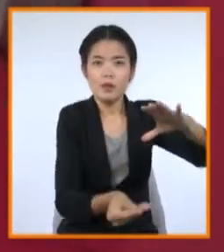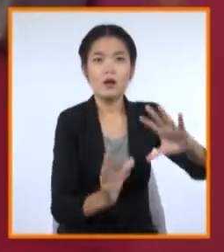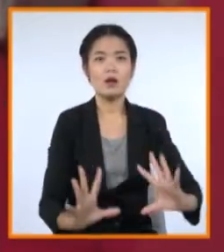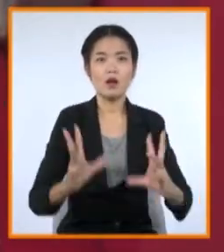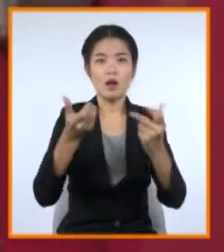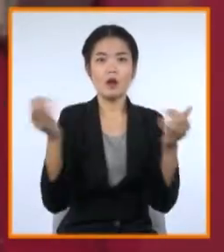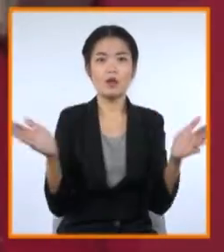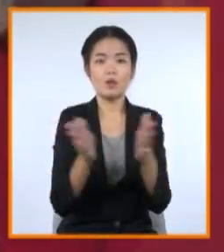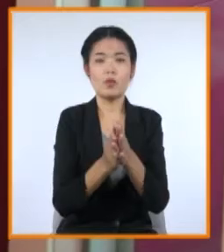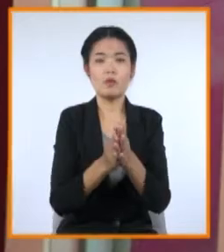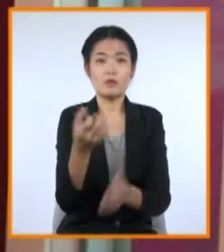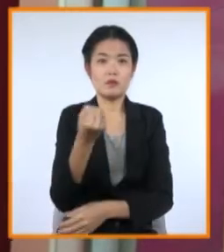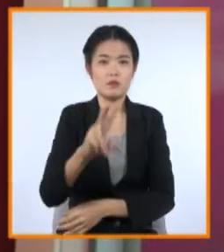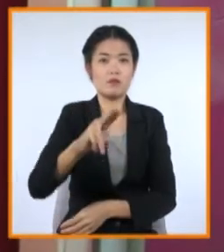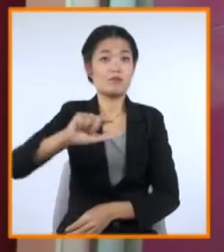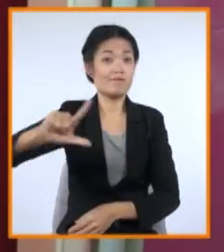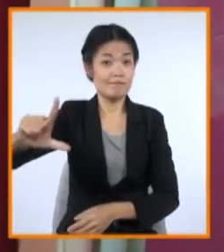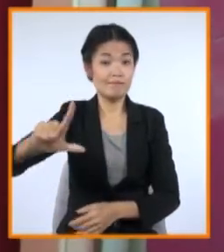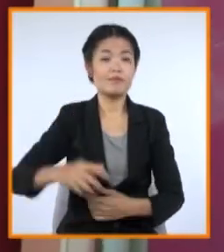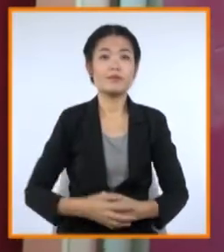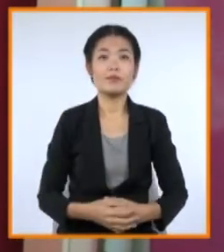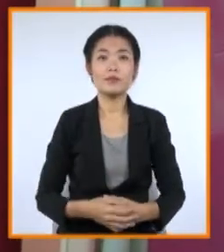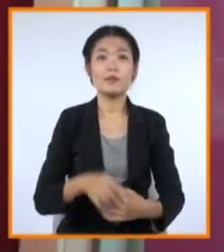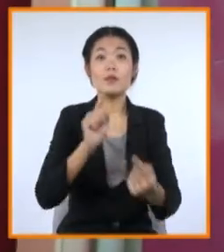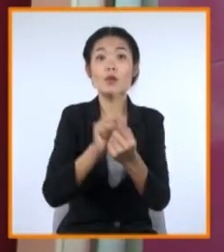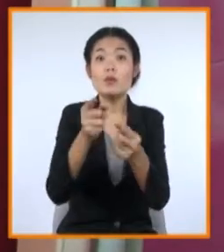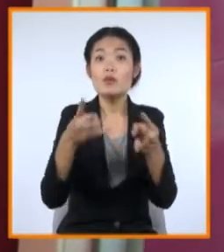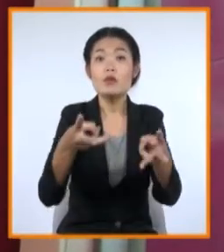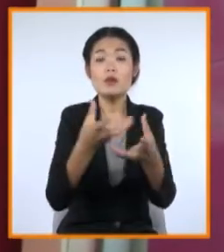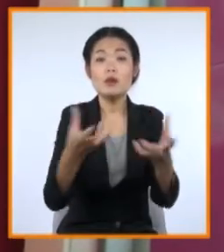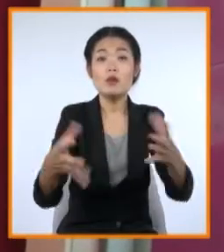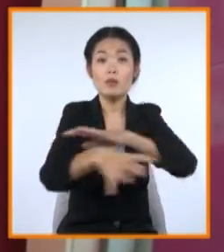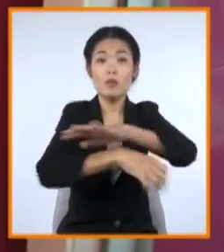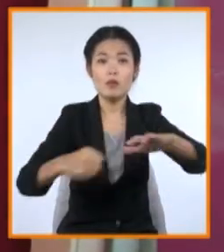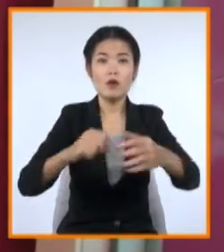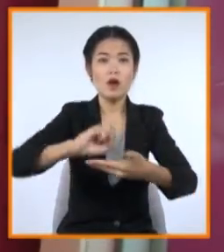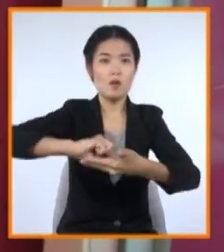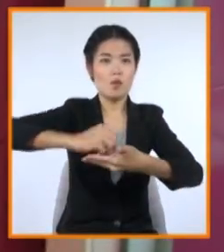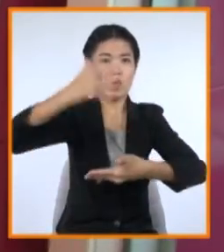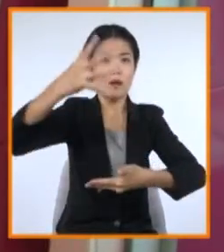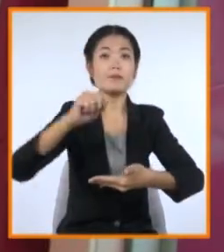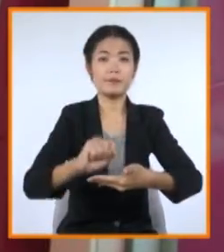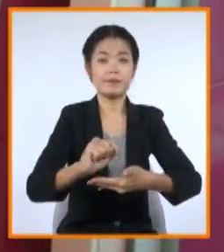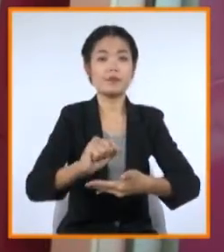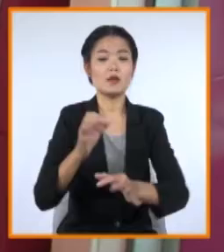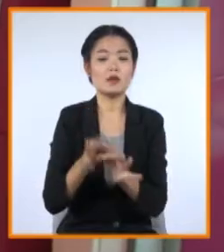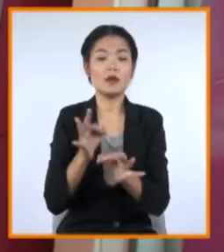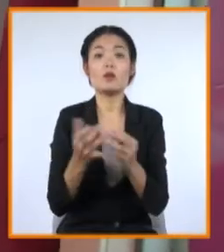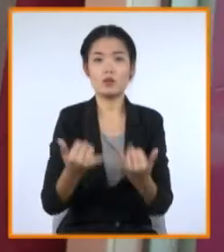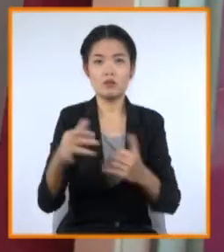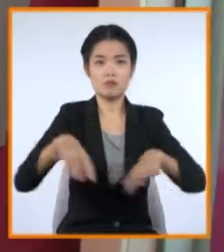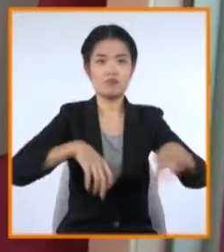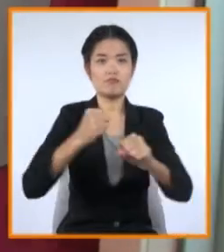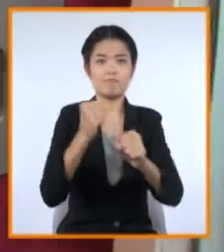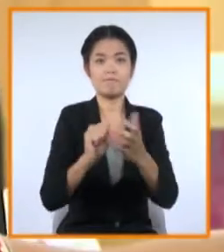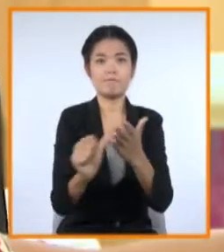ไป21เครื่องรวมกว่า12ล้านบาทพบเป็นลักษณะการโจรกรรมเงินโดยใช้โปรแกรม malware ซึ่งธนาคารอยู่ระหว่างดำเนินการ